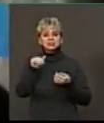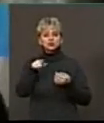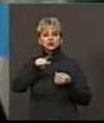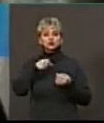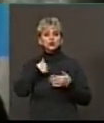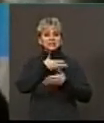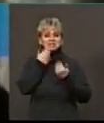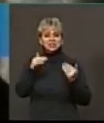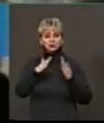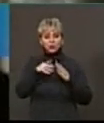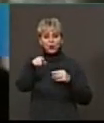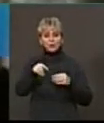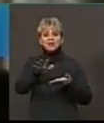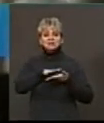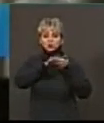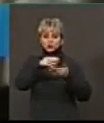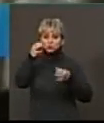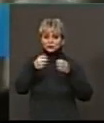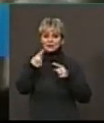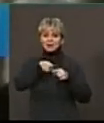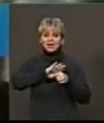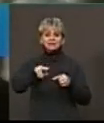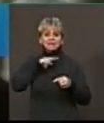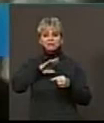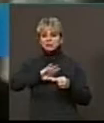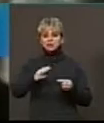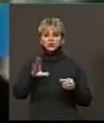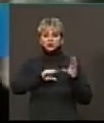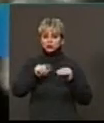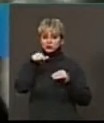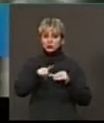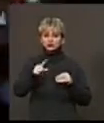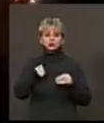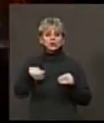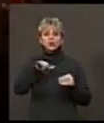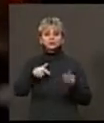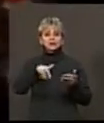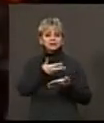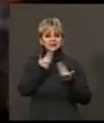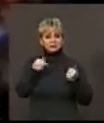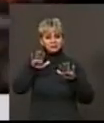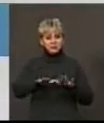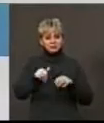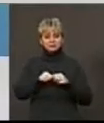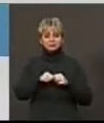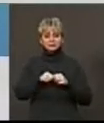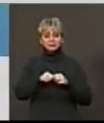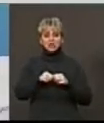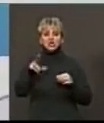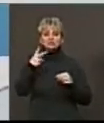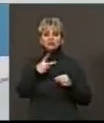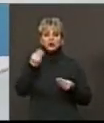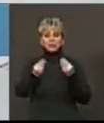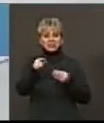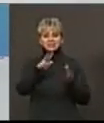что у нас нет жилья. Подали в суд, но это во внимание не учли, что нам некуда идти. Счет двух